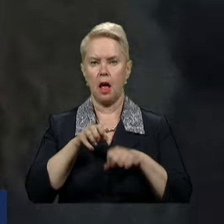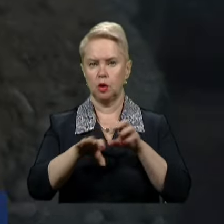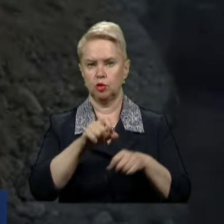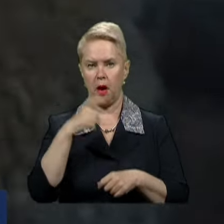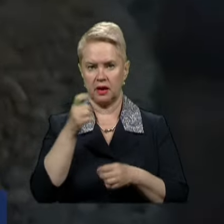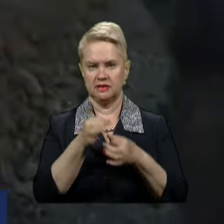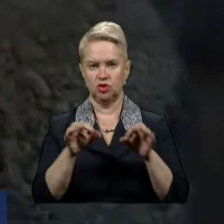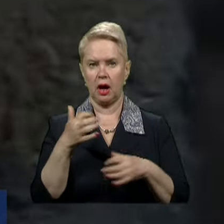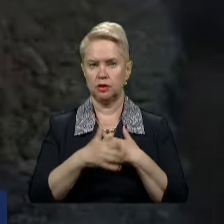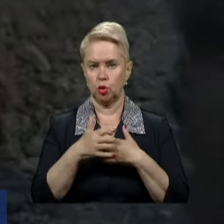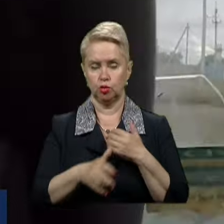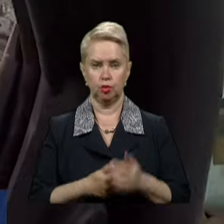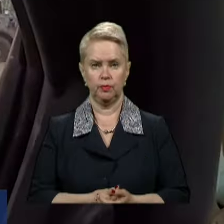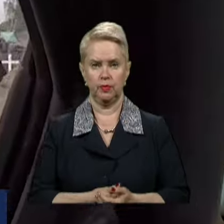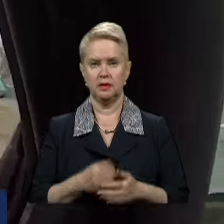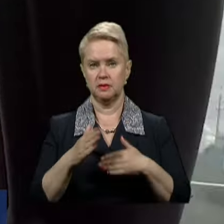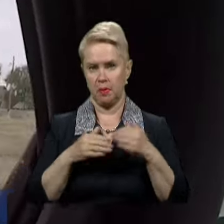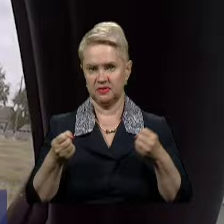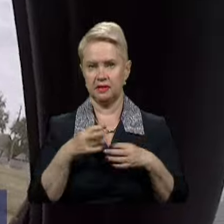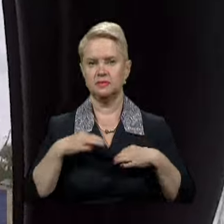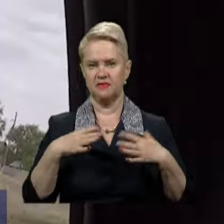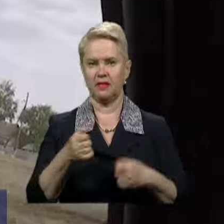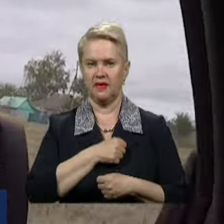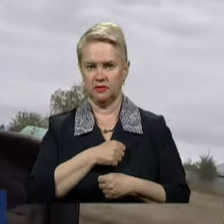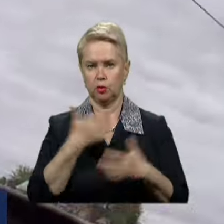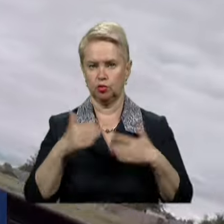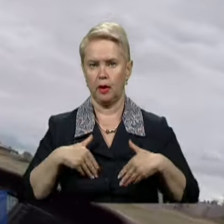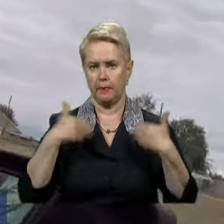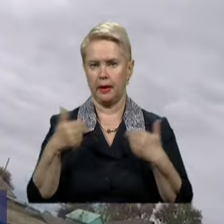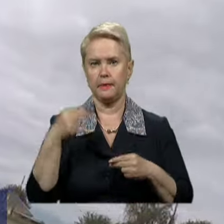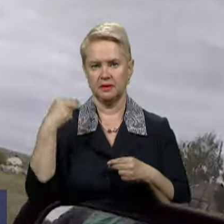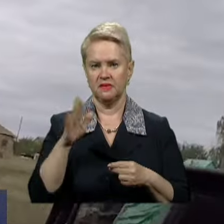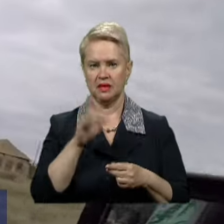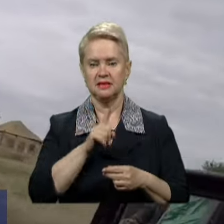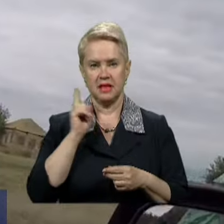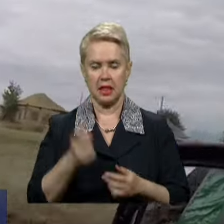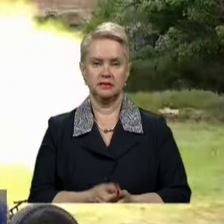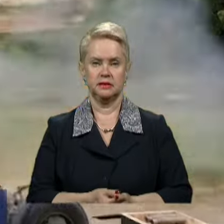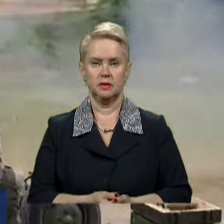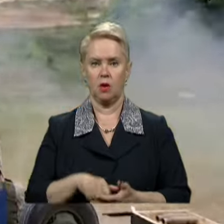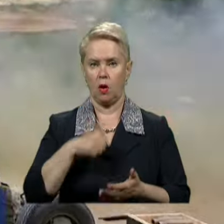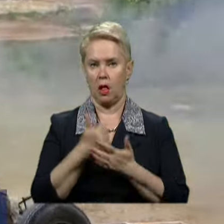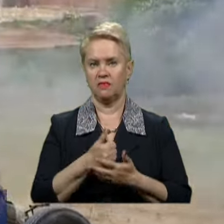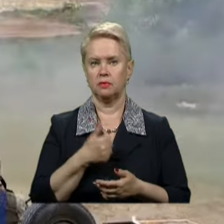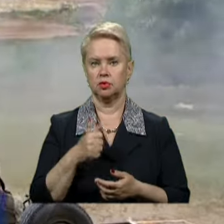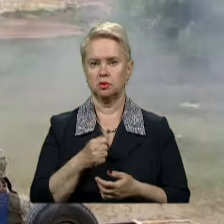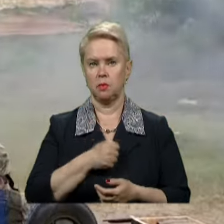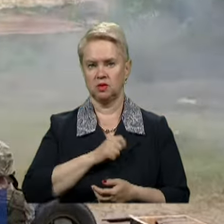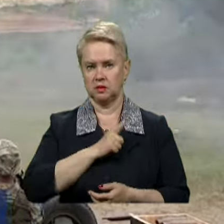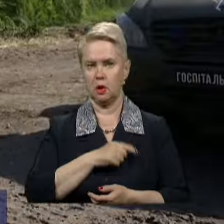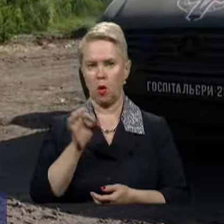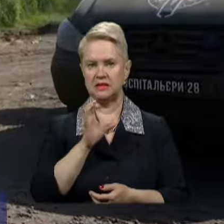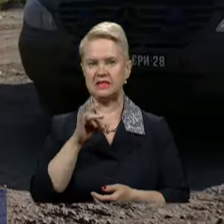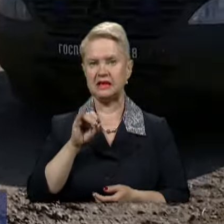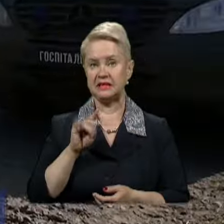Харківщині звільняли Херсонщину. З професійним святом військових вже привітали президент Володимир Зеленський, головнокомандувач Збройних сил